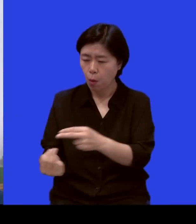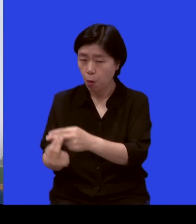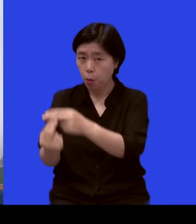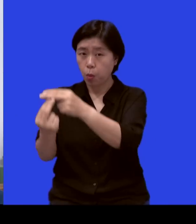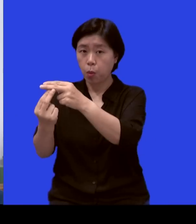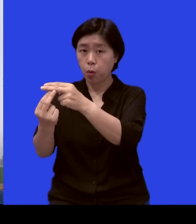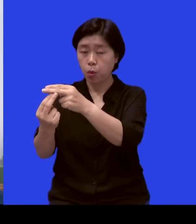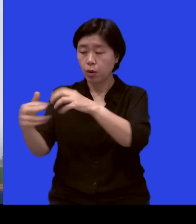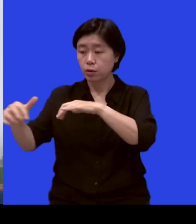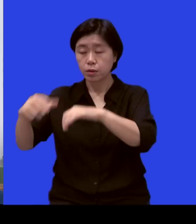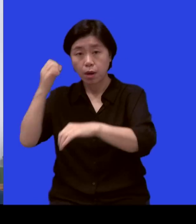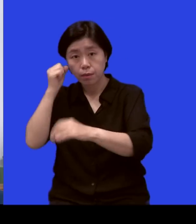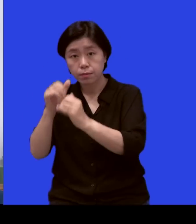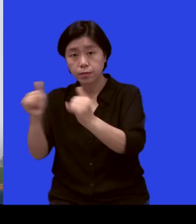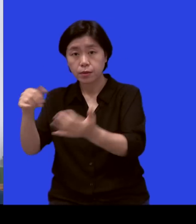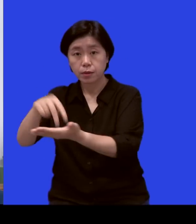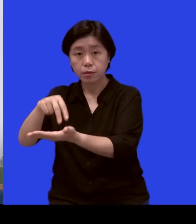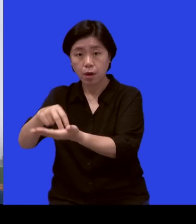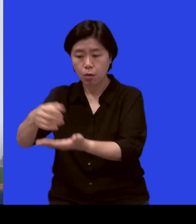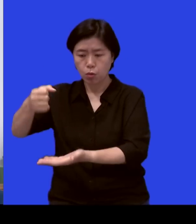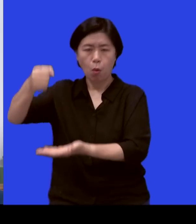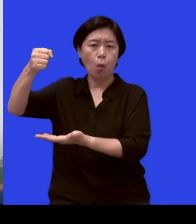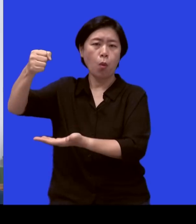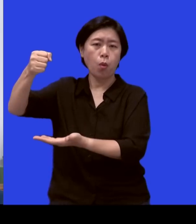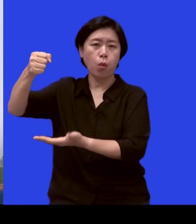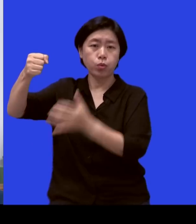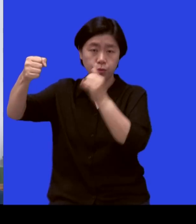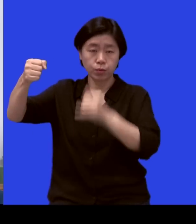하고 또 마음의 여유도 생기고